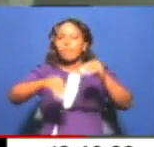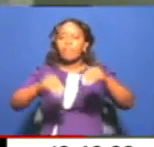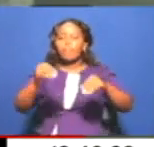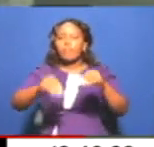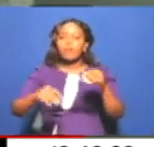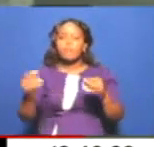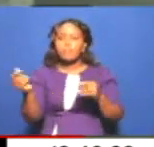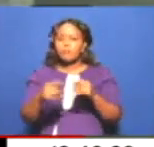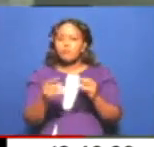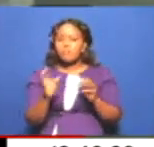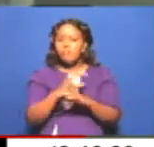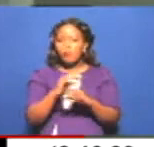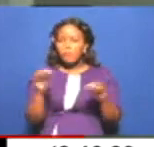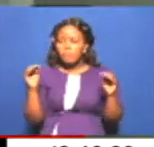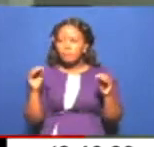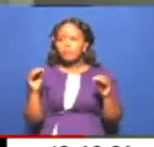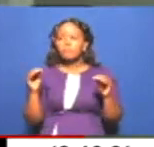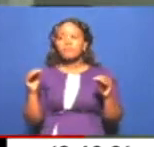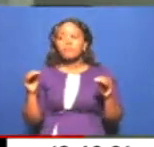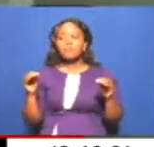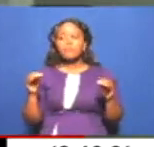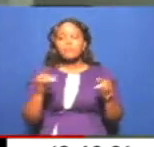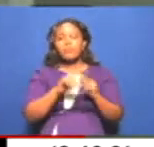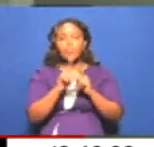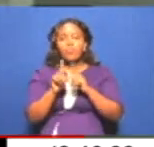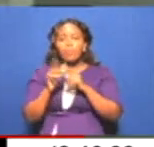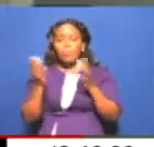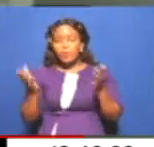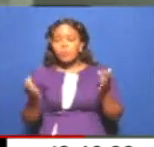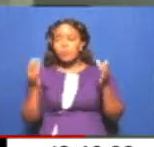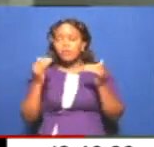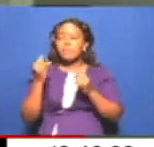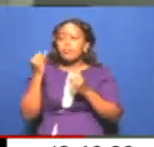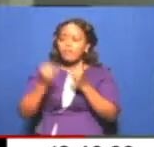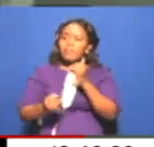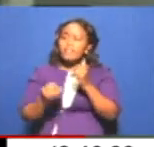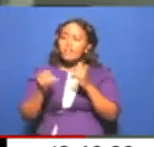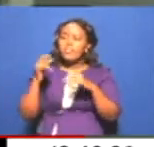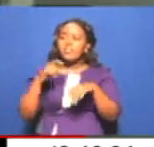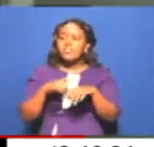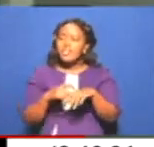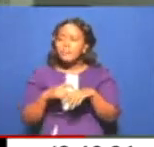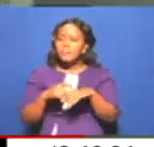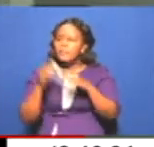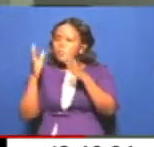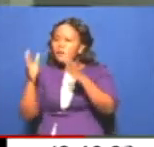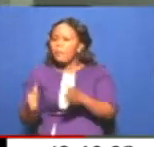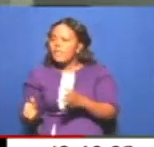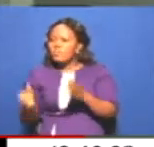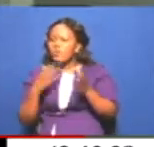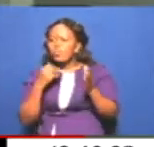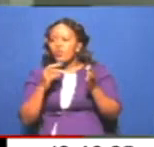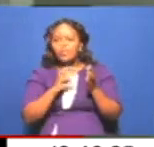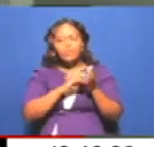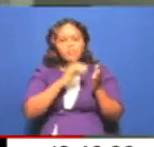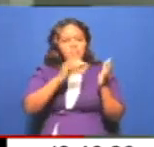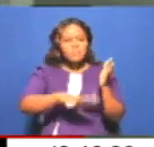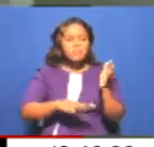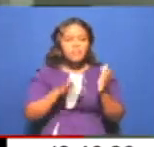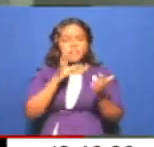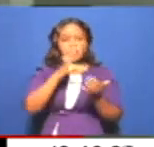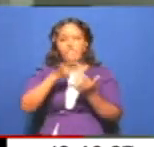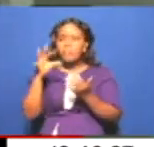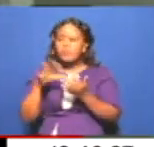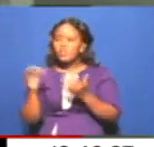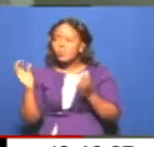Agosti, ili dakika ya mwisho mtu ataki atupo nje katika nominations. Mtu anataka